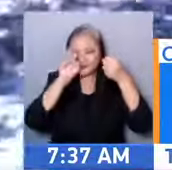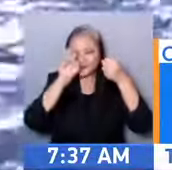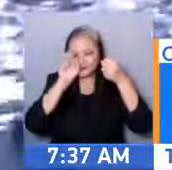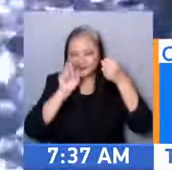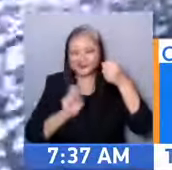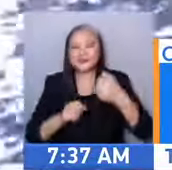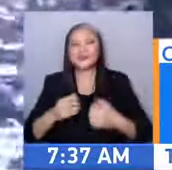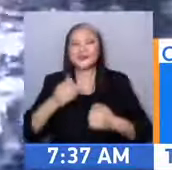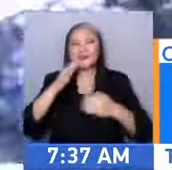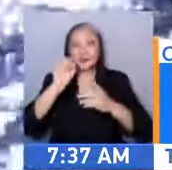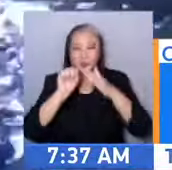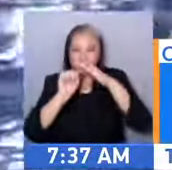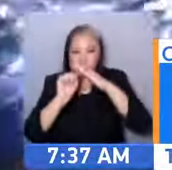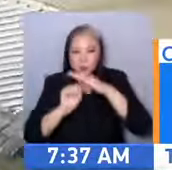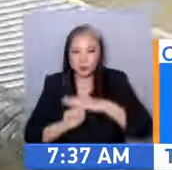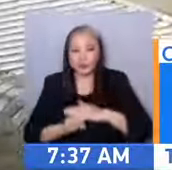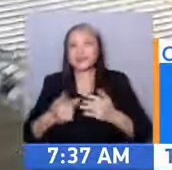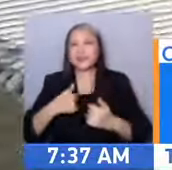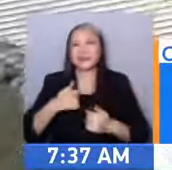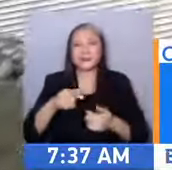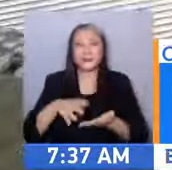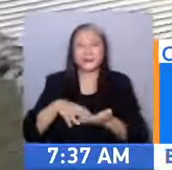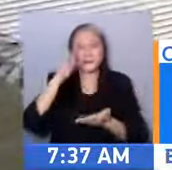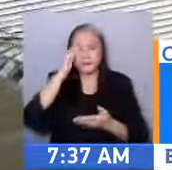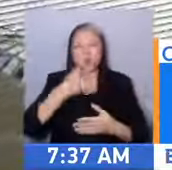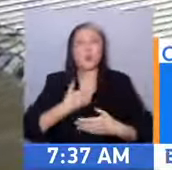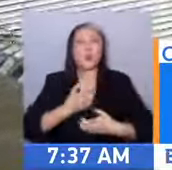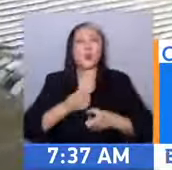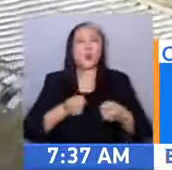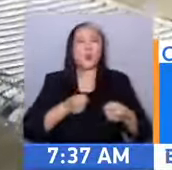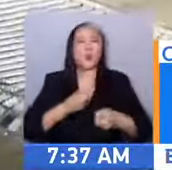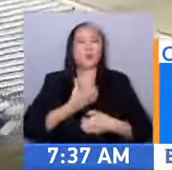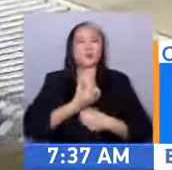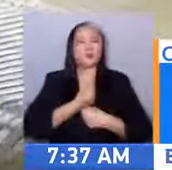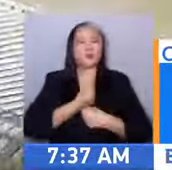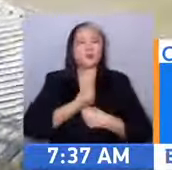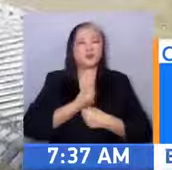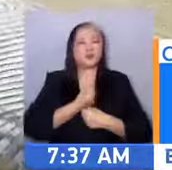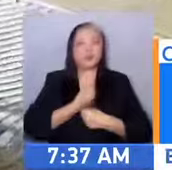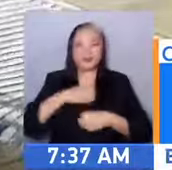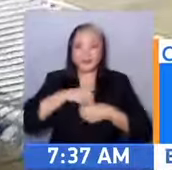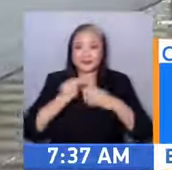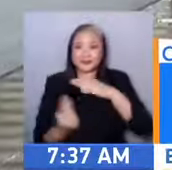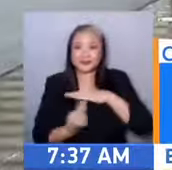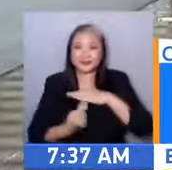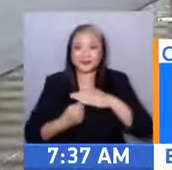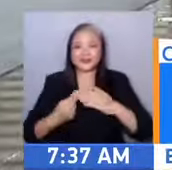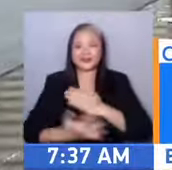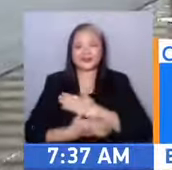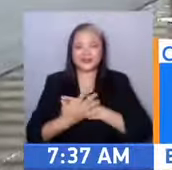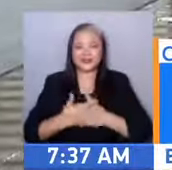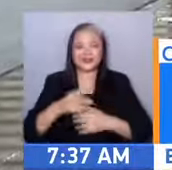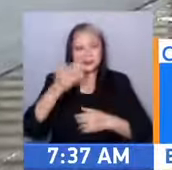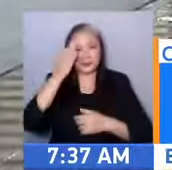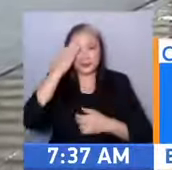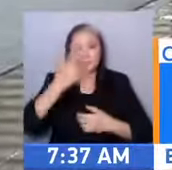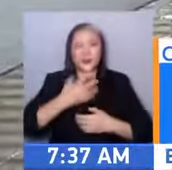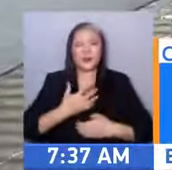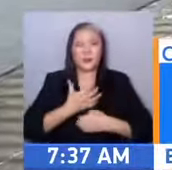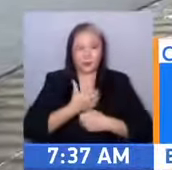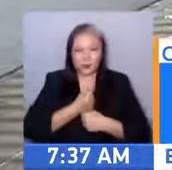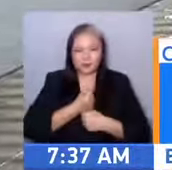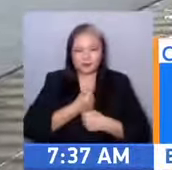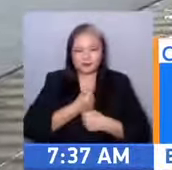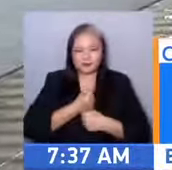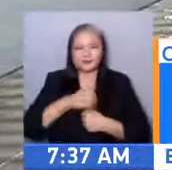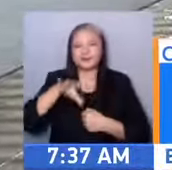bata, natututo sila mag-hold ng breath nila under the water. Okay. Ngayon, pag marunong na sila mag-hold ng breath, mas mabilis silang matututong